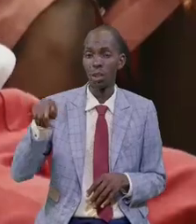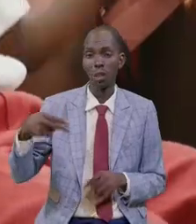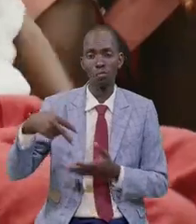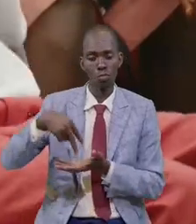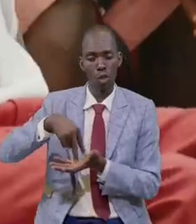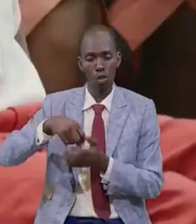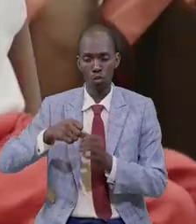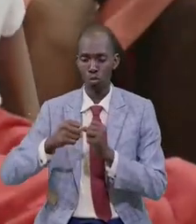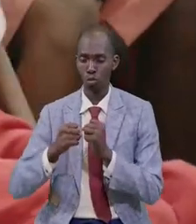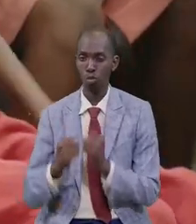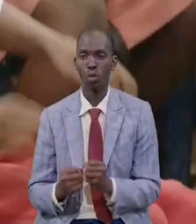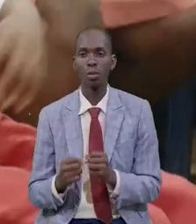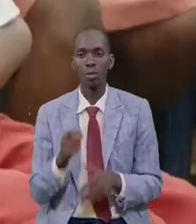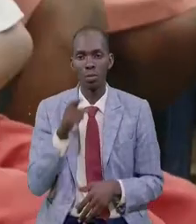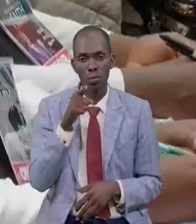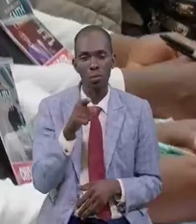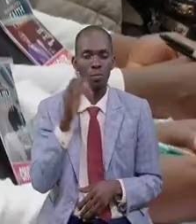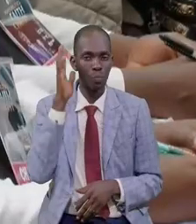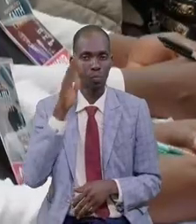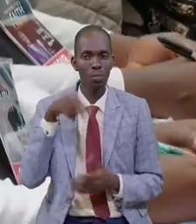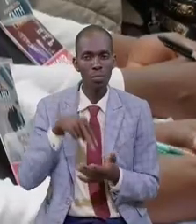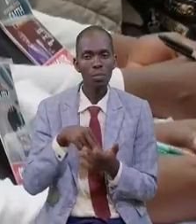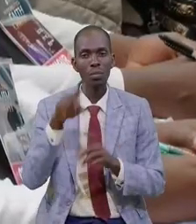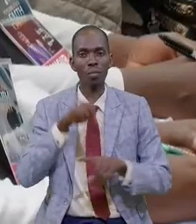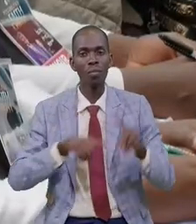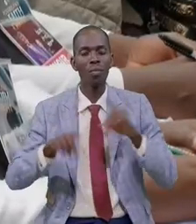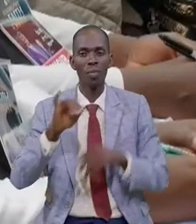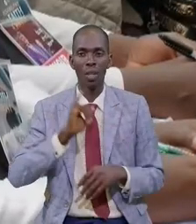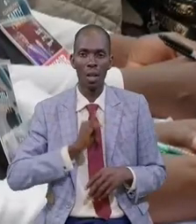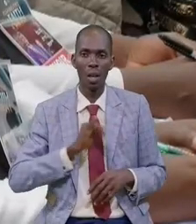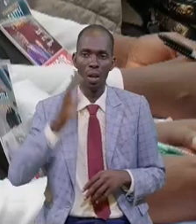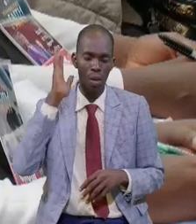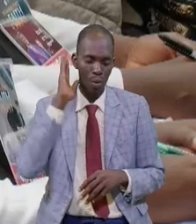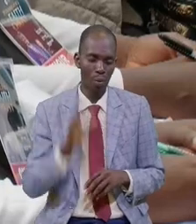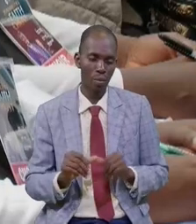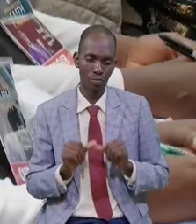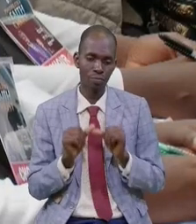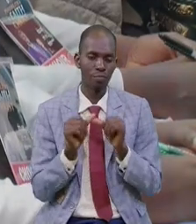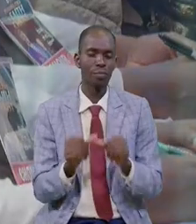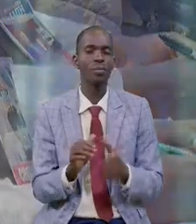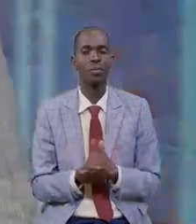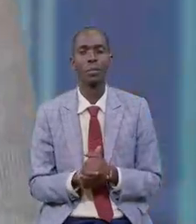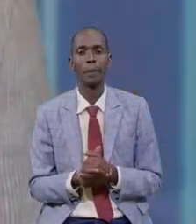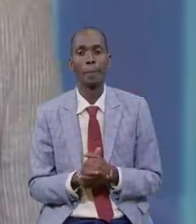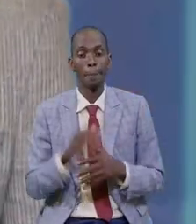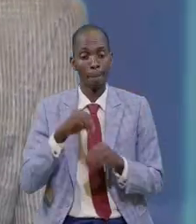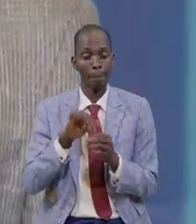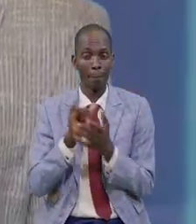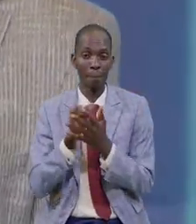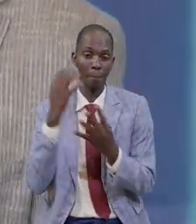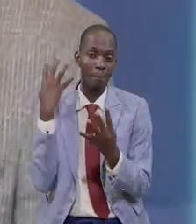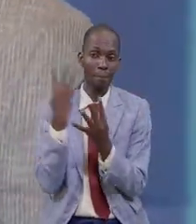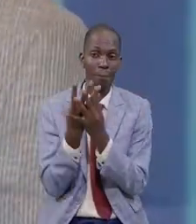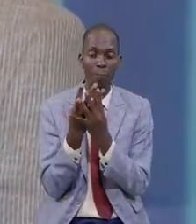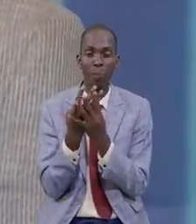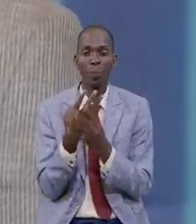tenir Dieu vais tenir alors dans cette prison il